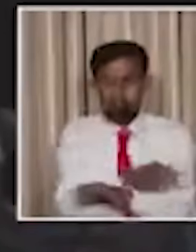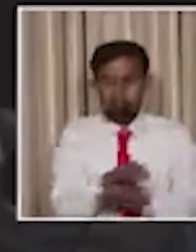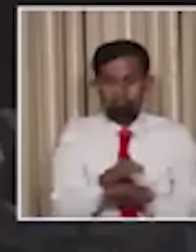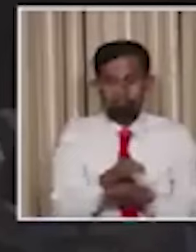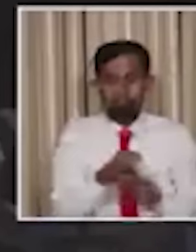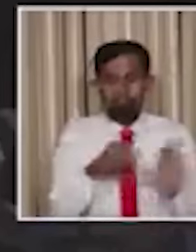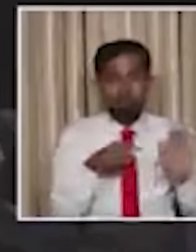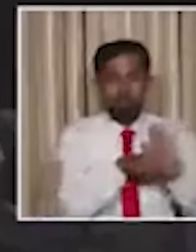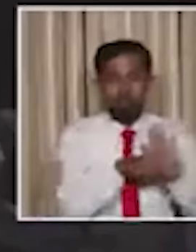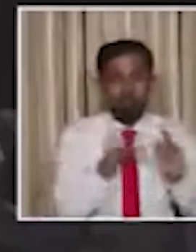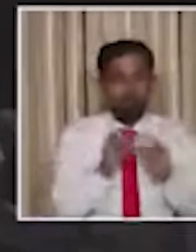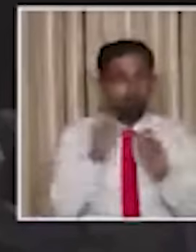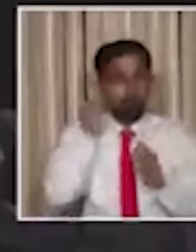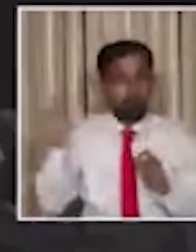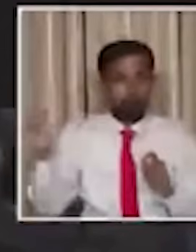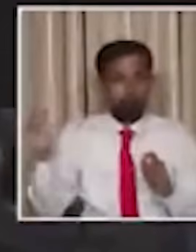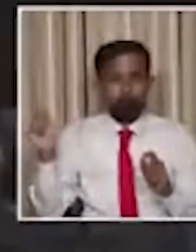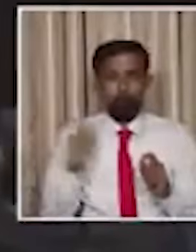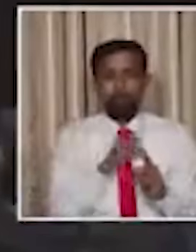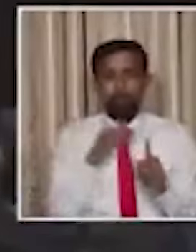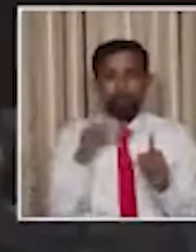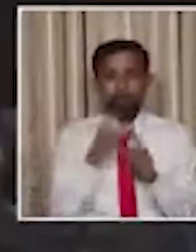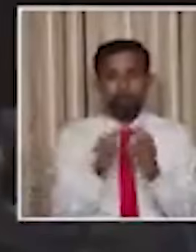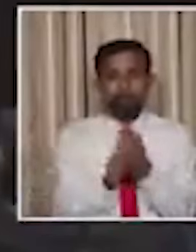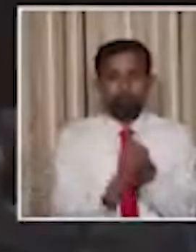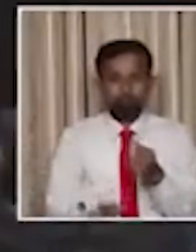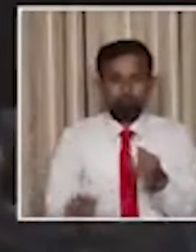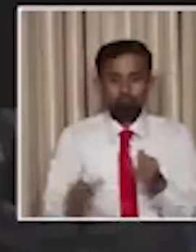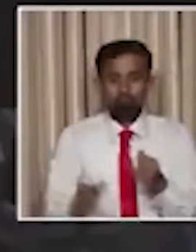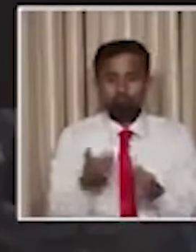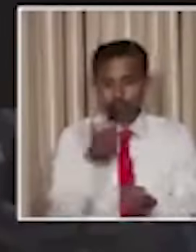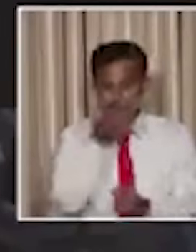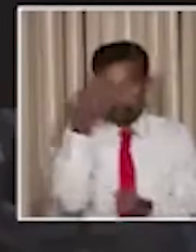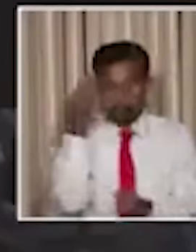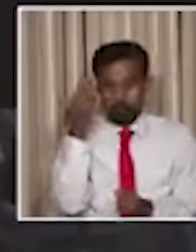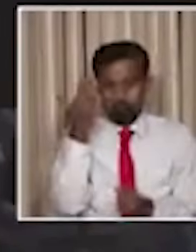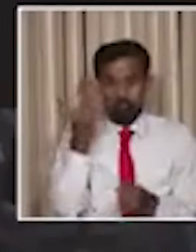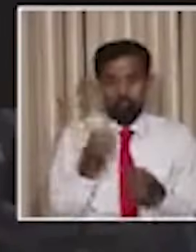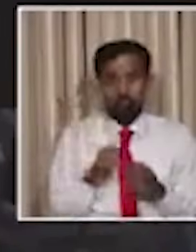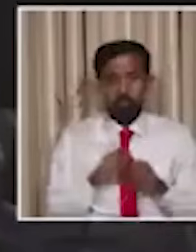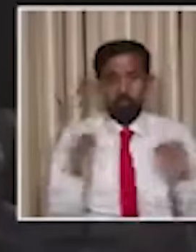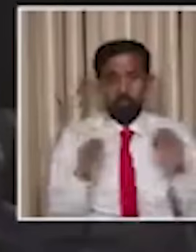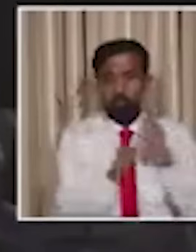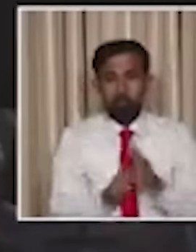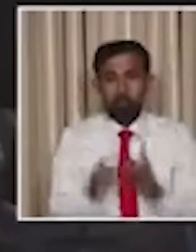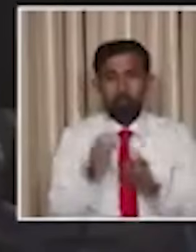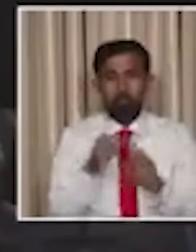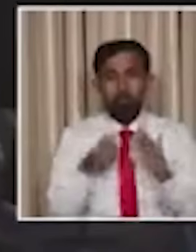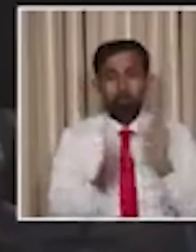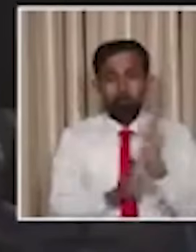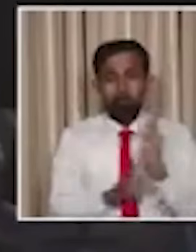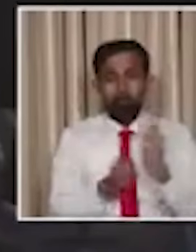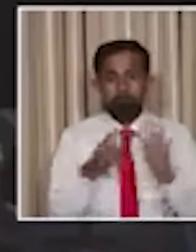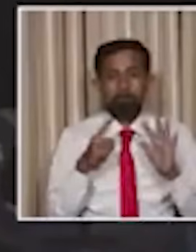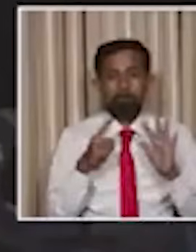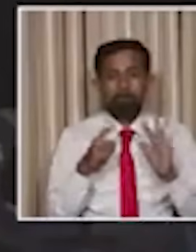மட்டக்களப்பு மாவட்டத்திலே இருக்கக்கூடிய தமிழீழ விடுதலை போராட்டத்தை காட்டி கொடுத்த பிள்ளையான் என்கின்ற நபர் ஸ்ரீலங்கா இராணுவத்தோடு